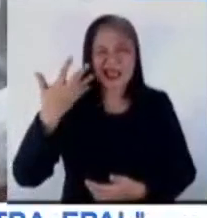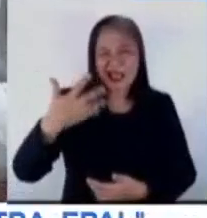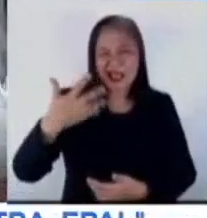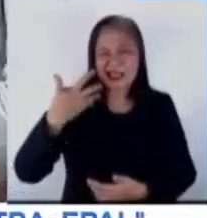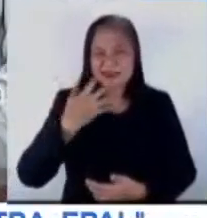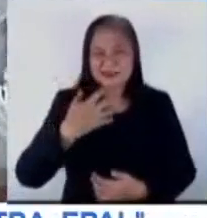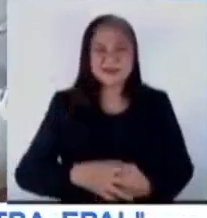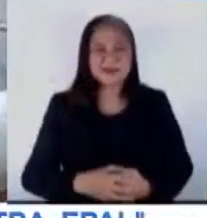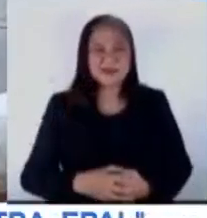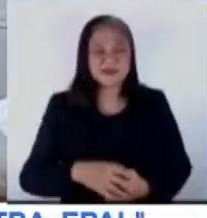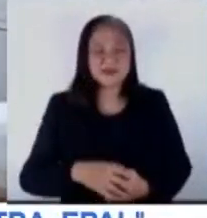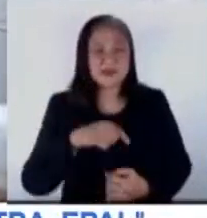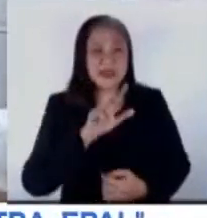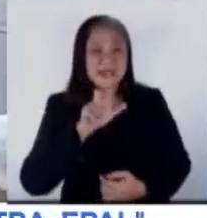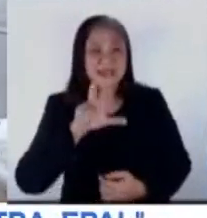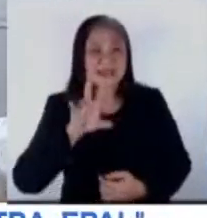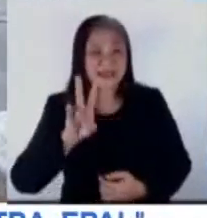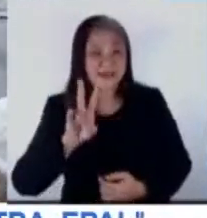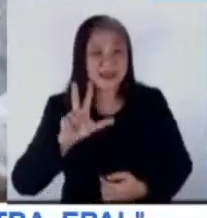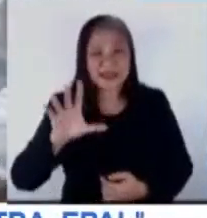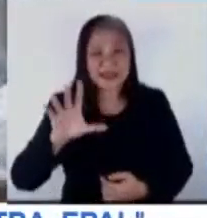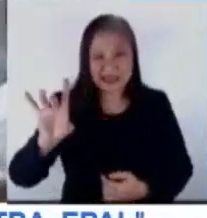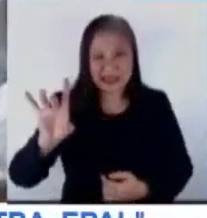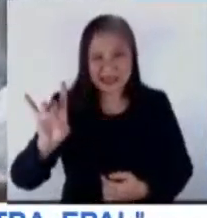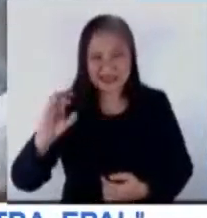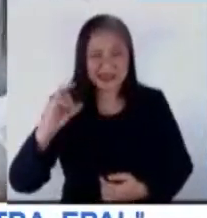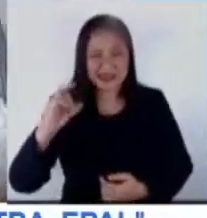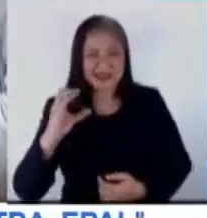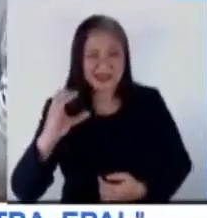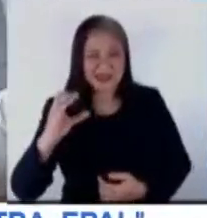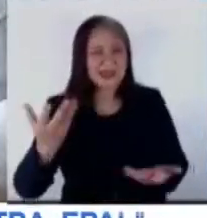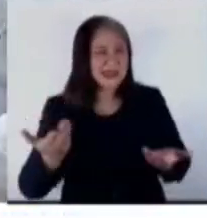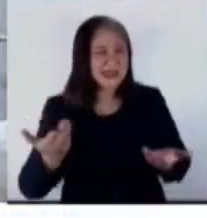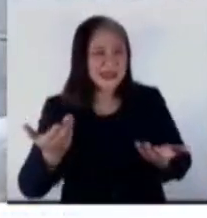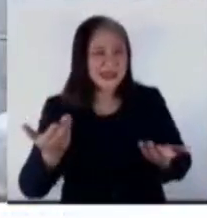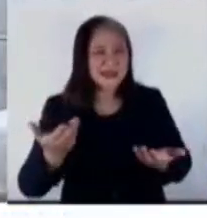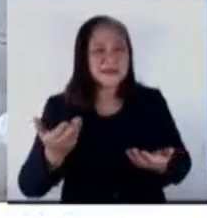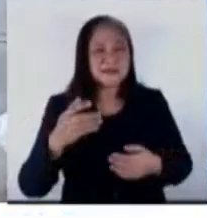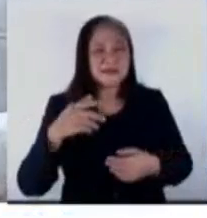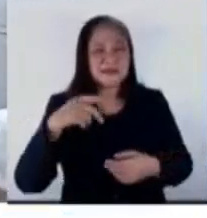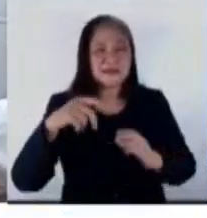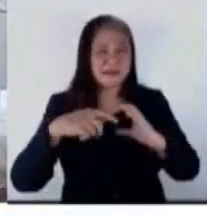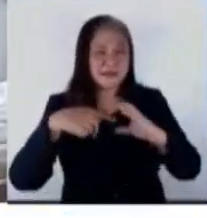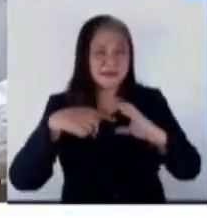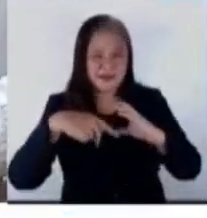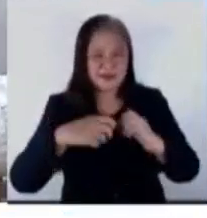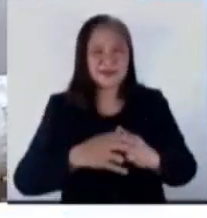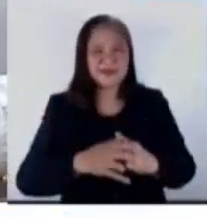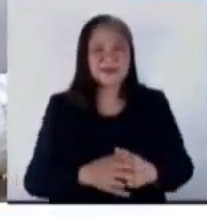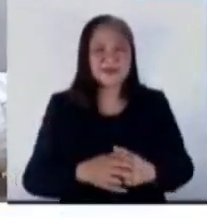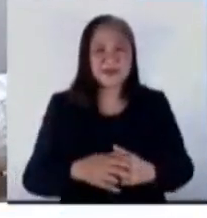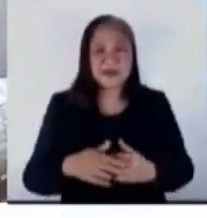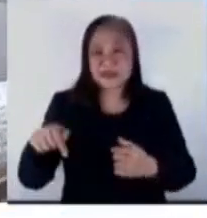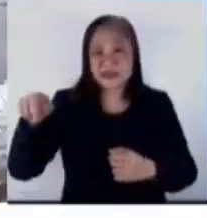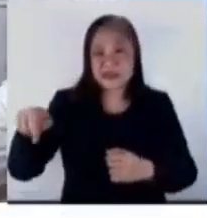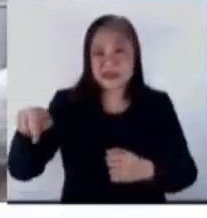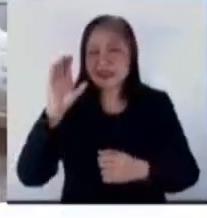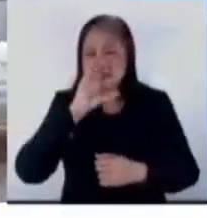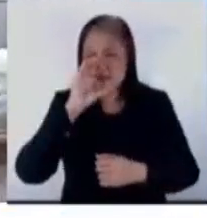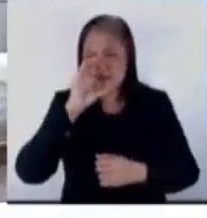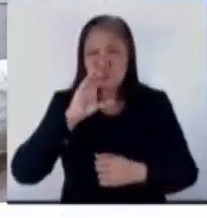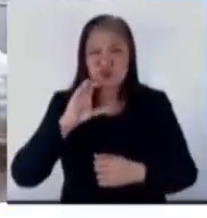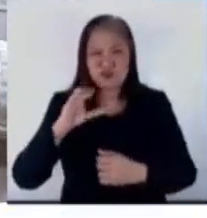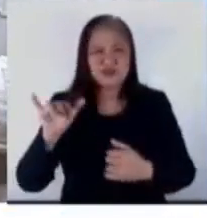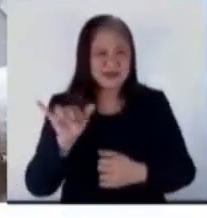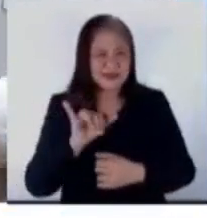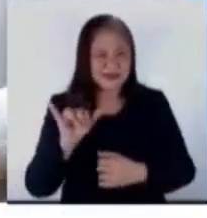degrees Celsius naman ang init factor dyan sa may Puerto Princesa at maging dito sa may Cebu City. Asahan din ang maalisangang panahon dyan